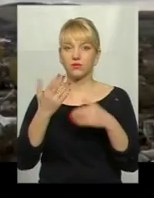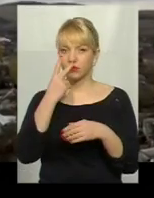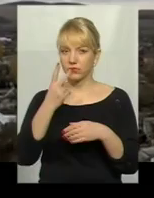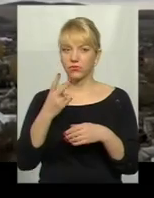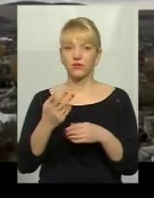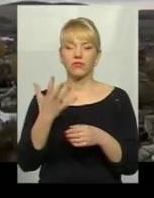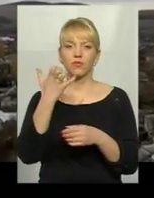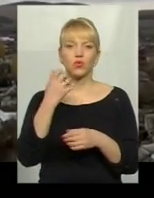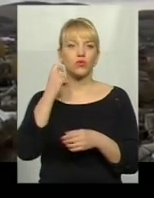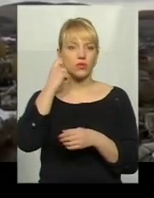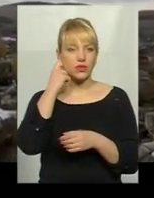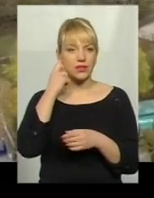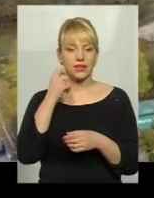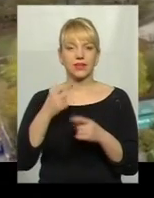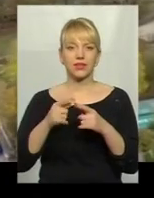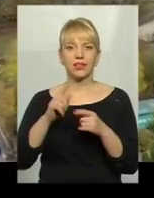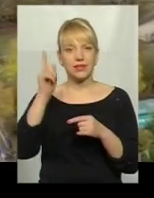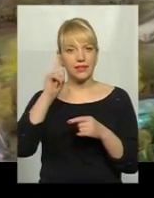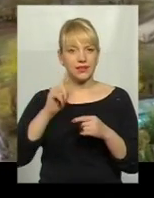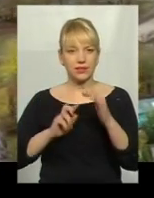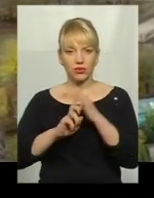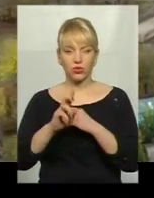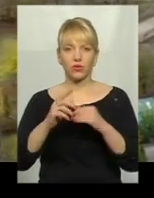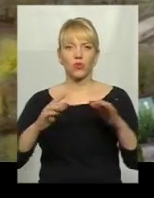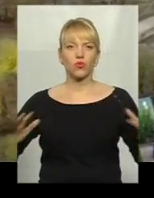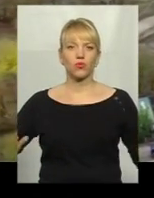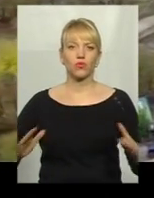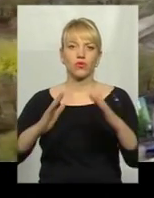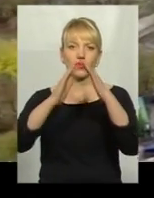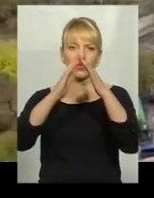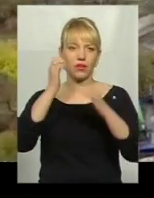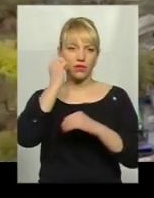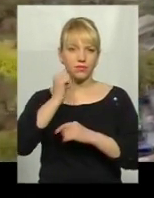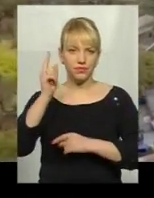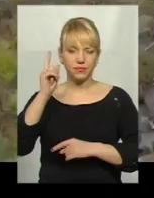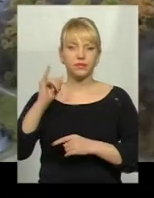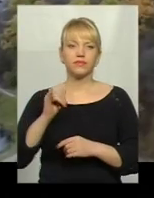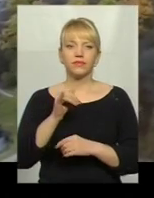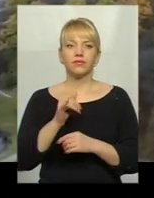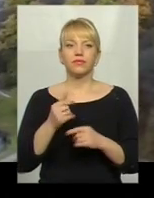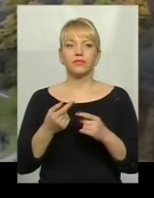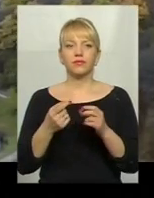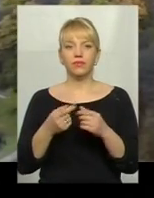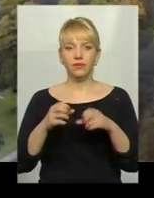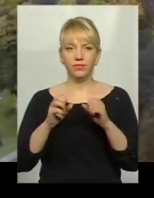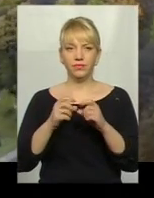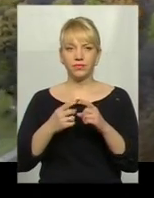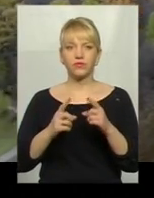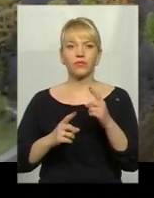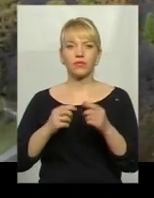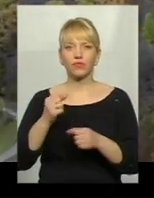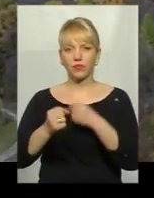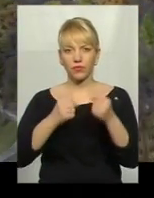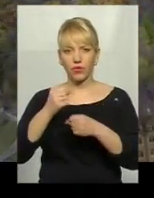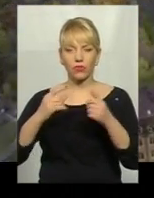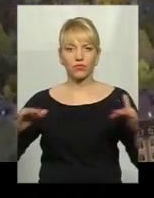500-літню синагогу-фортецю, кургани від 13 століття до нашої ери і аж до часів Русі, здолати дорогу до вершини гори